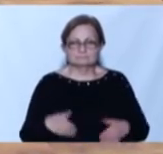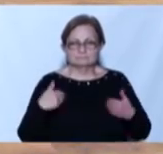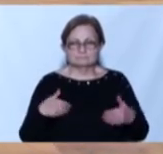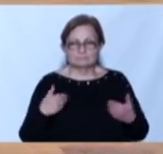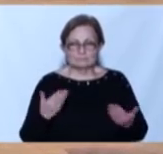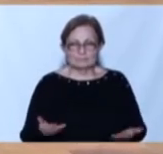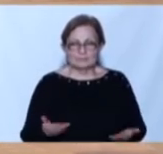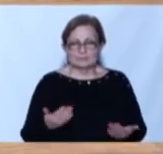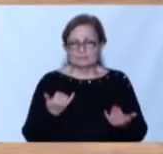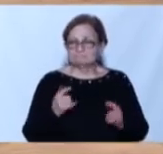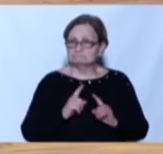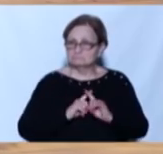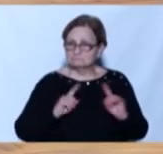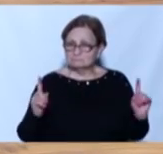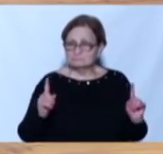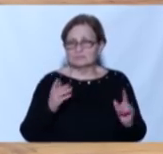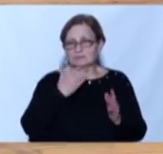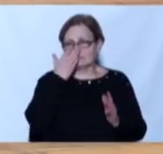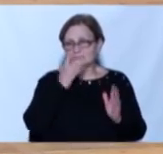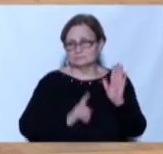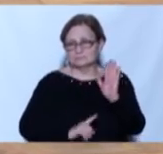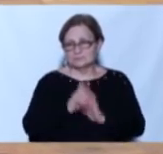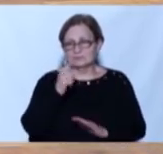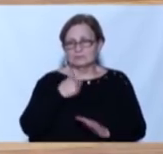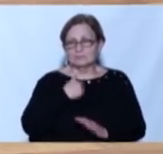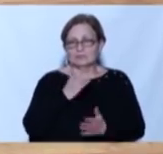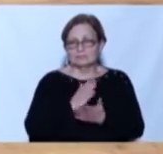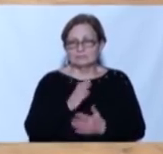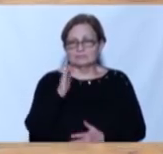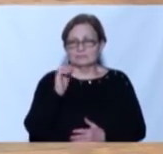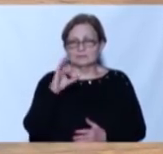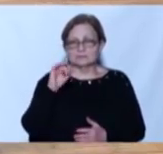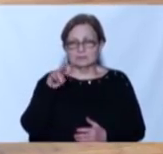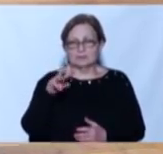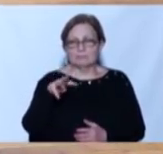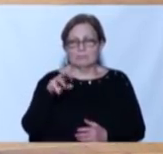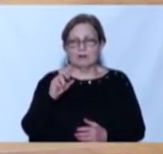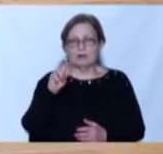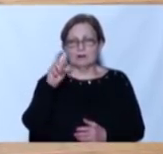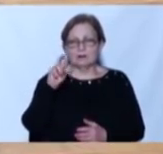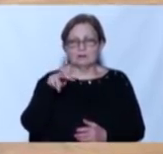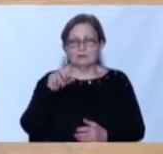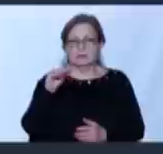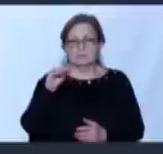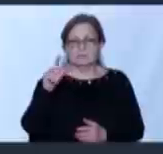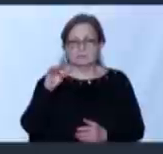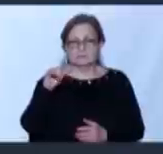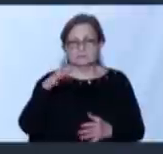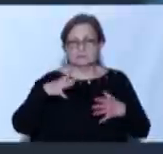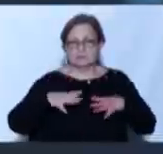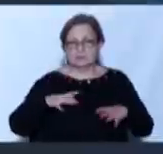გამარჯობათ, აი ესეთ უჩვეულოდ დაიწყო ჩვენი გაკვეთილი. მე გახლავართ ვასილ მაღლაფერიძე, ქართული ენის და ლიტერატურის მასწავლებელი და